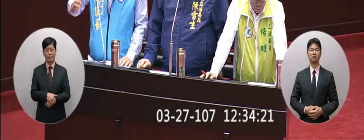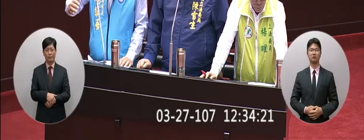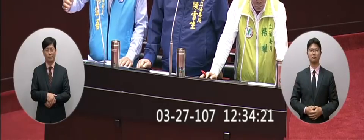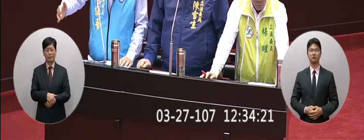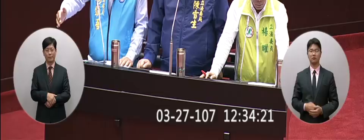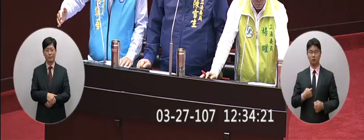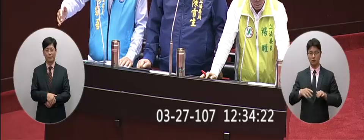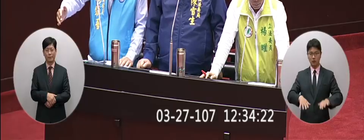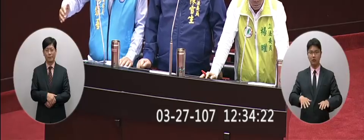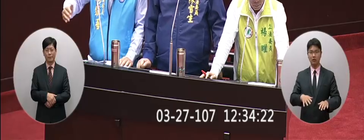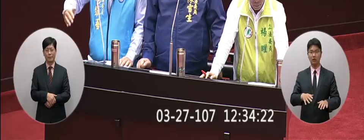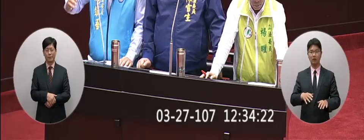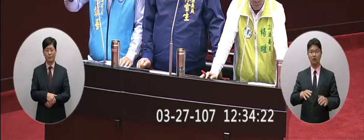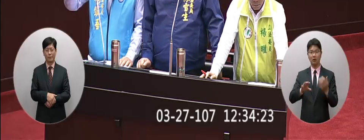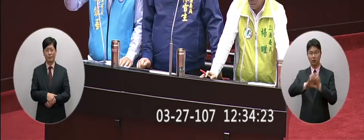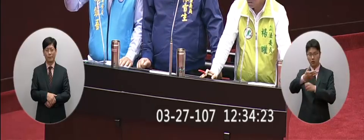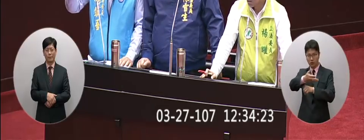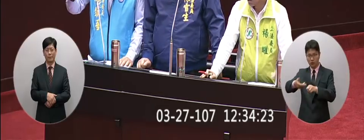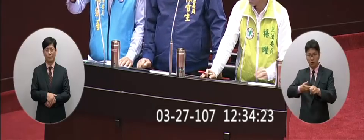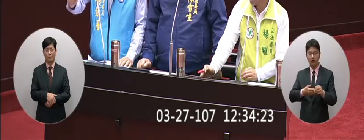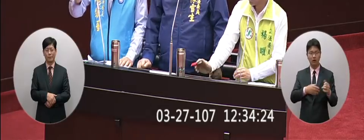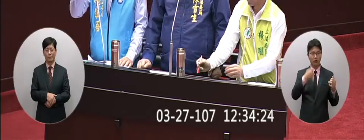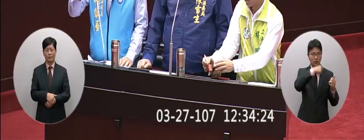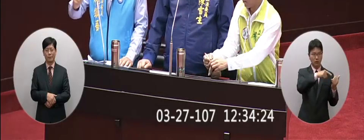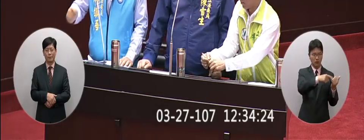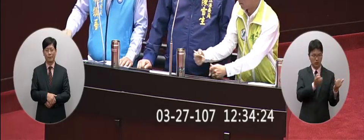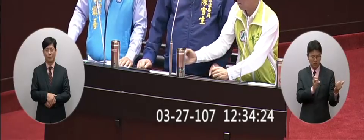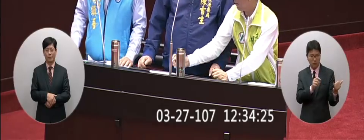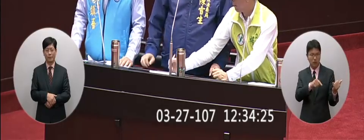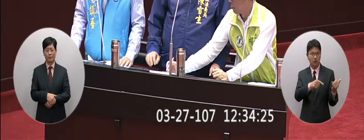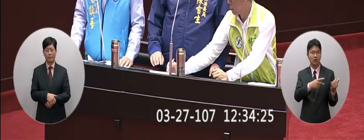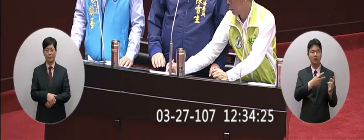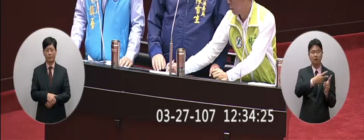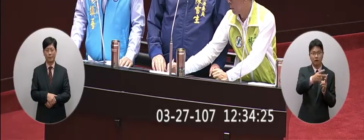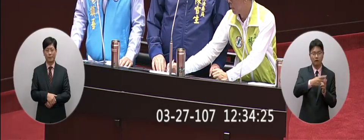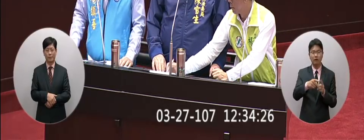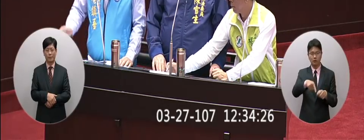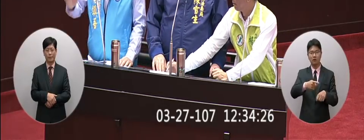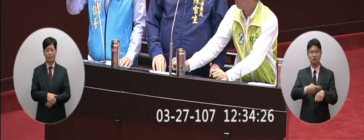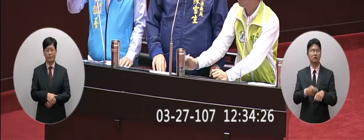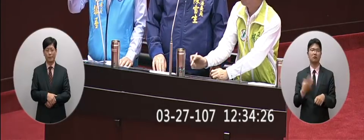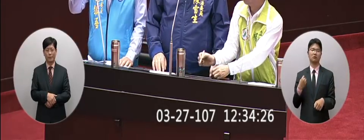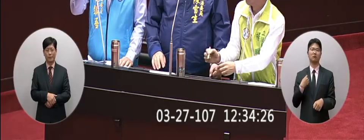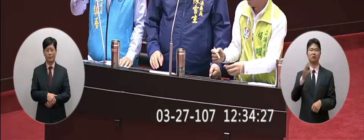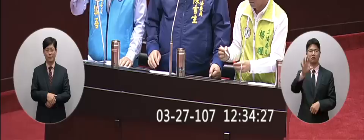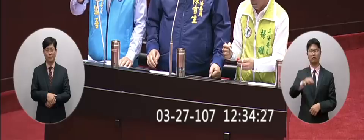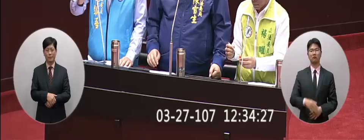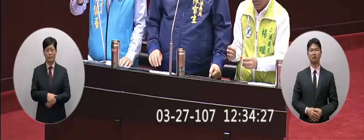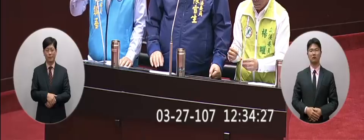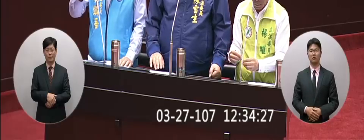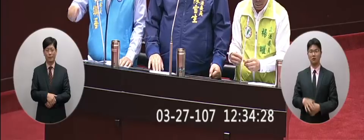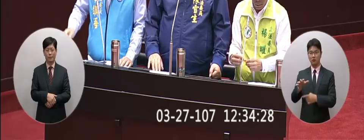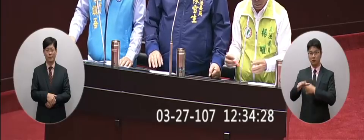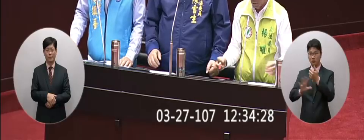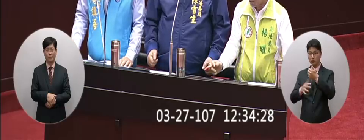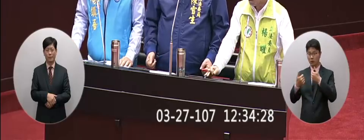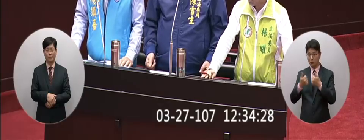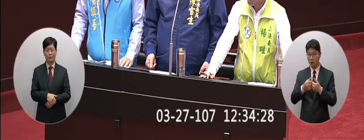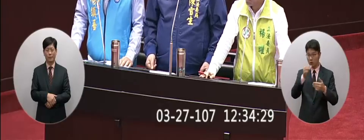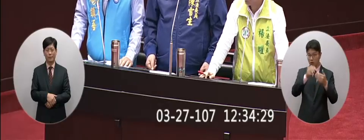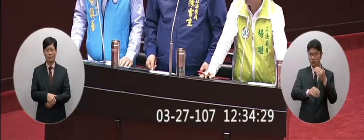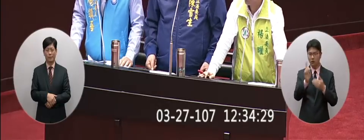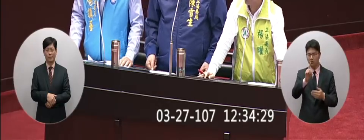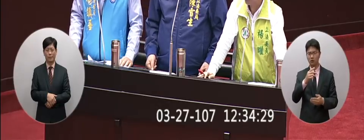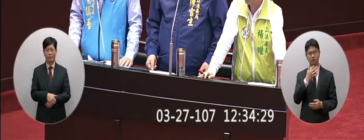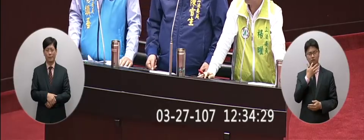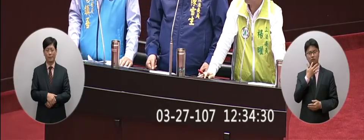因为还隔着海峡，所以邮寄的这个习惯还留着。但是您知道吗？在农委会的规定之下，出现